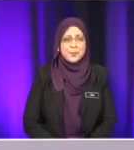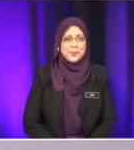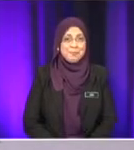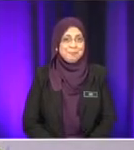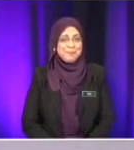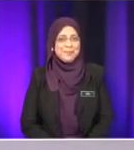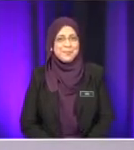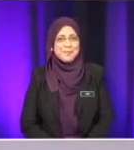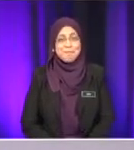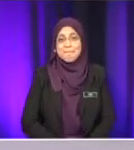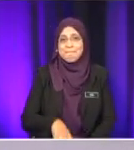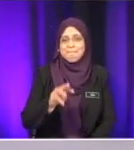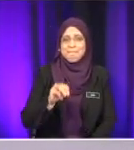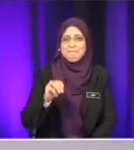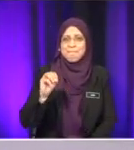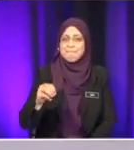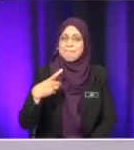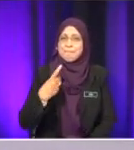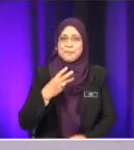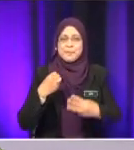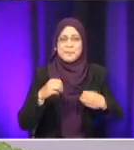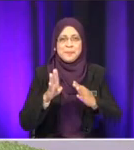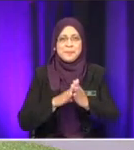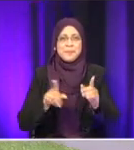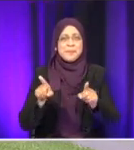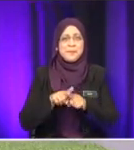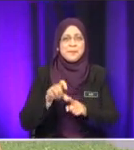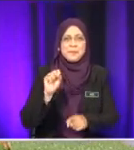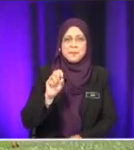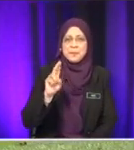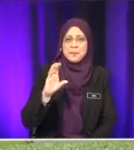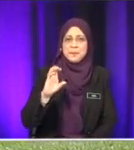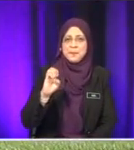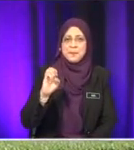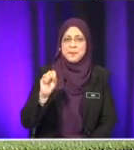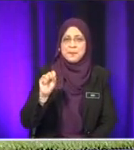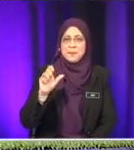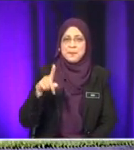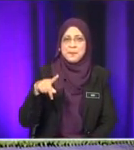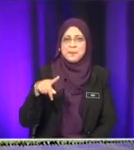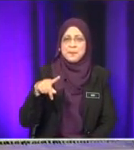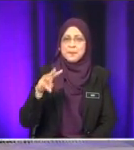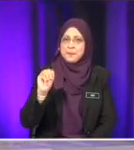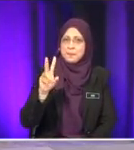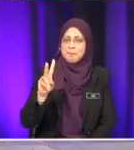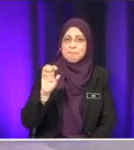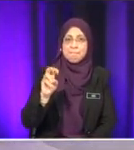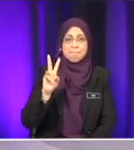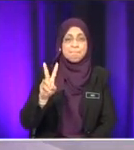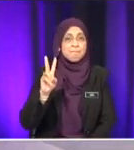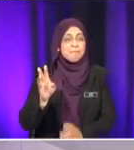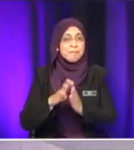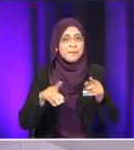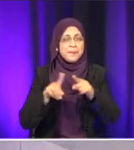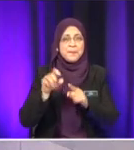baik murid-murid kita masih lagi menyaksikan sukses SPM 2022 bersama dengan saya Akmal Nazri cego inilah